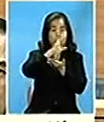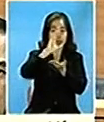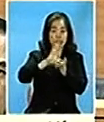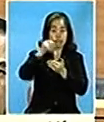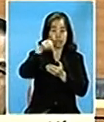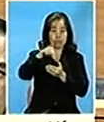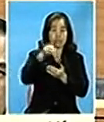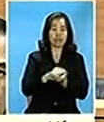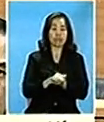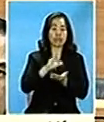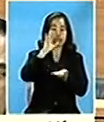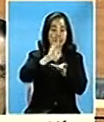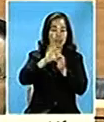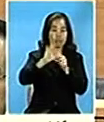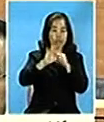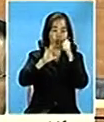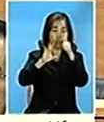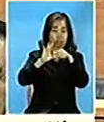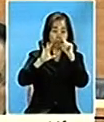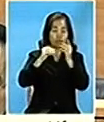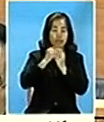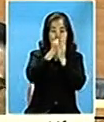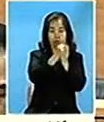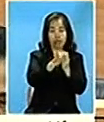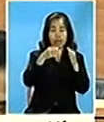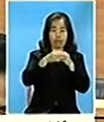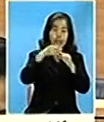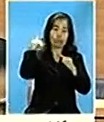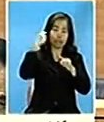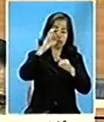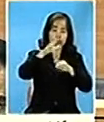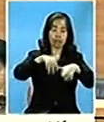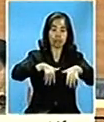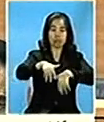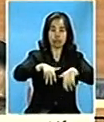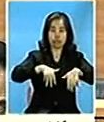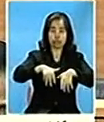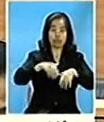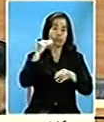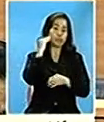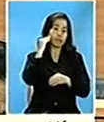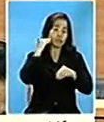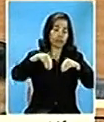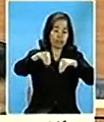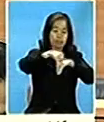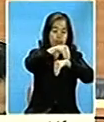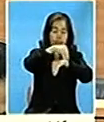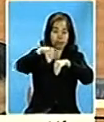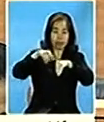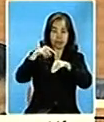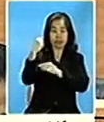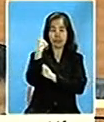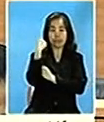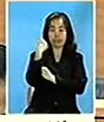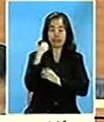องทุนอันนี้จะเป็นกองทุนอันหนึ่งที่จะทำให้สตรีในชนบทนะในหมู่บ้านในตำบลเนี้ยเข้มแข็งเดน